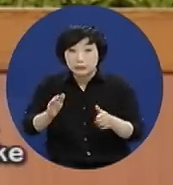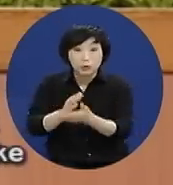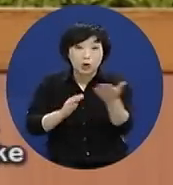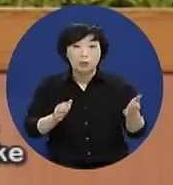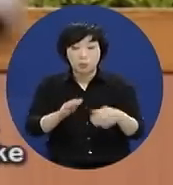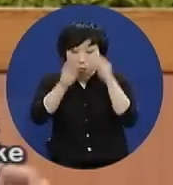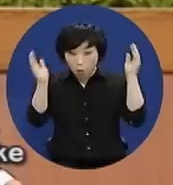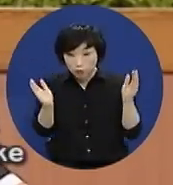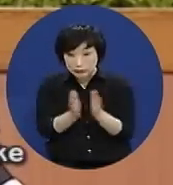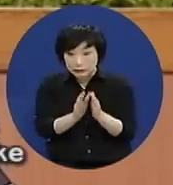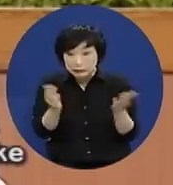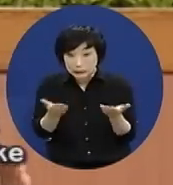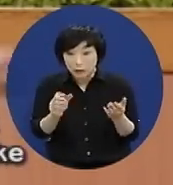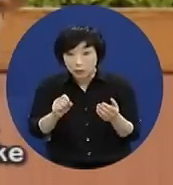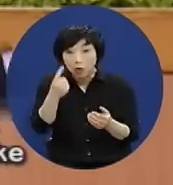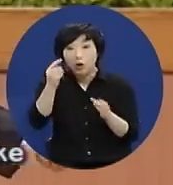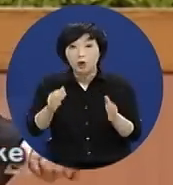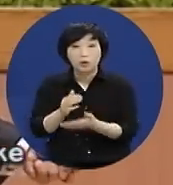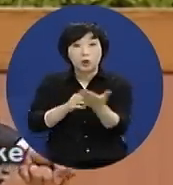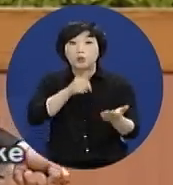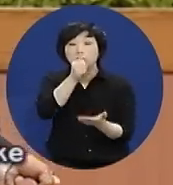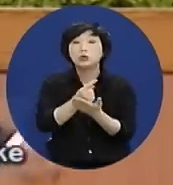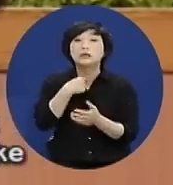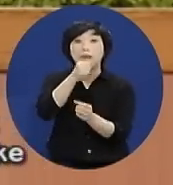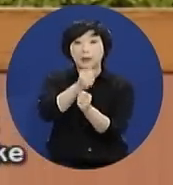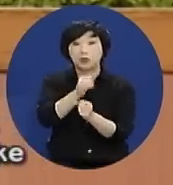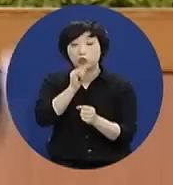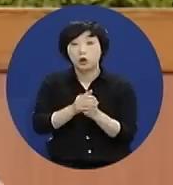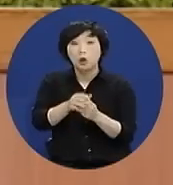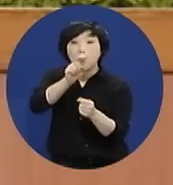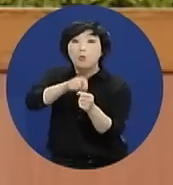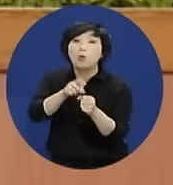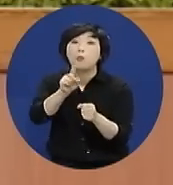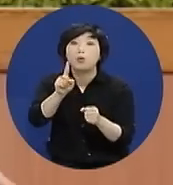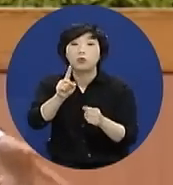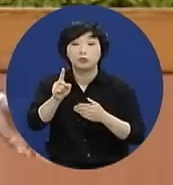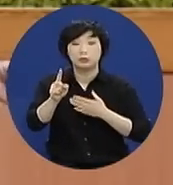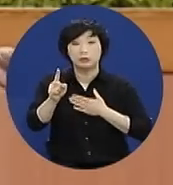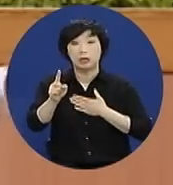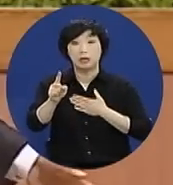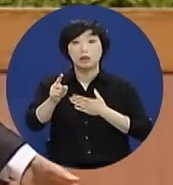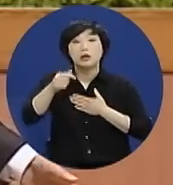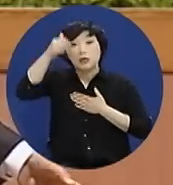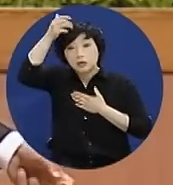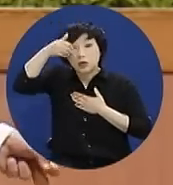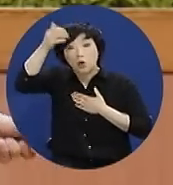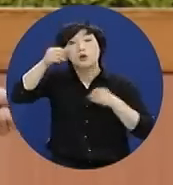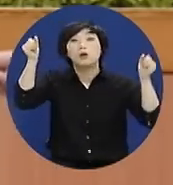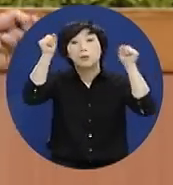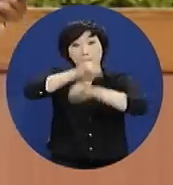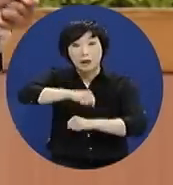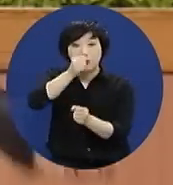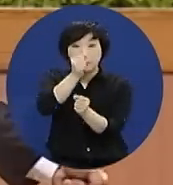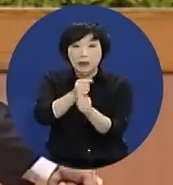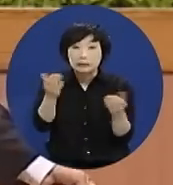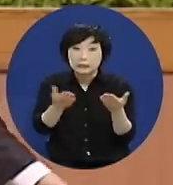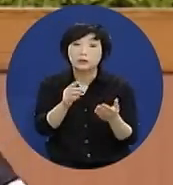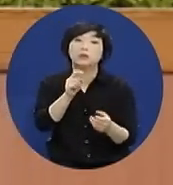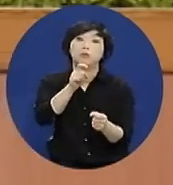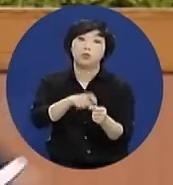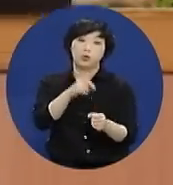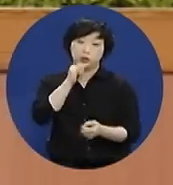思っているけど悪魔はこれらの罪を犯させて目的はあなたの魂を滅ぼすため